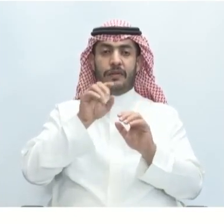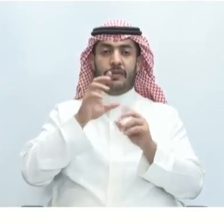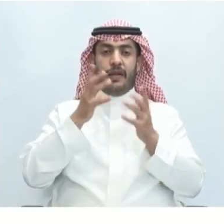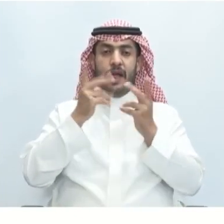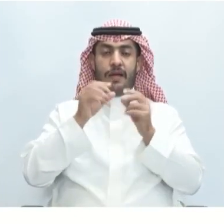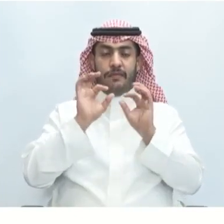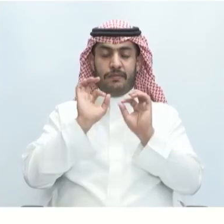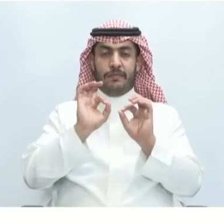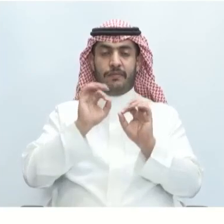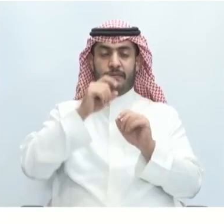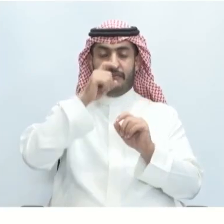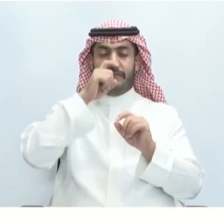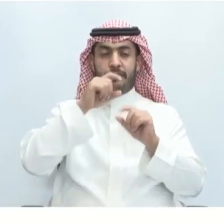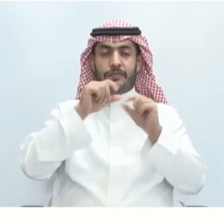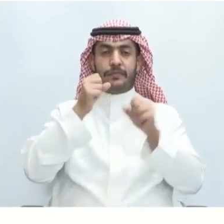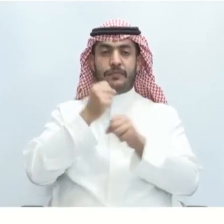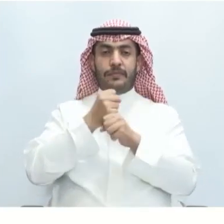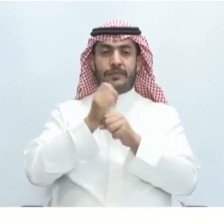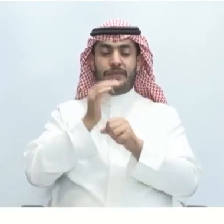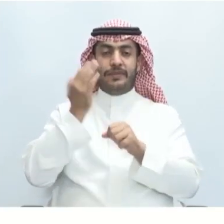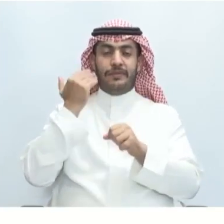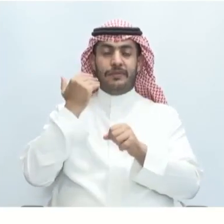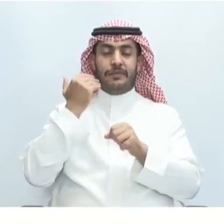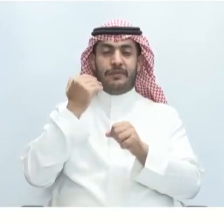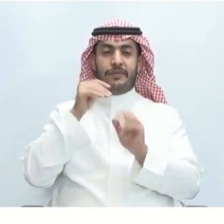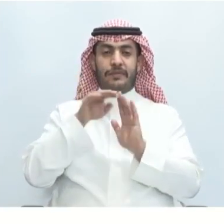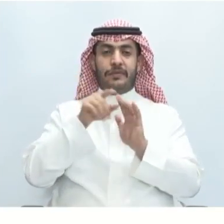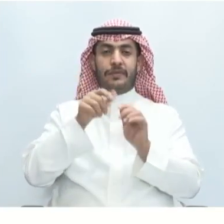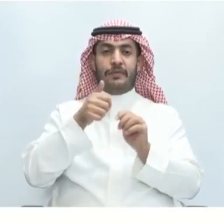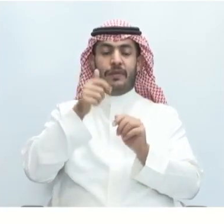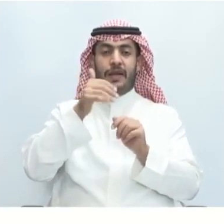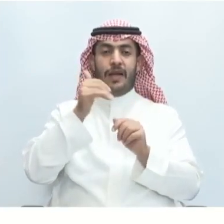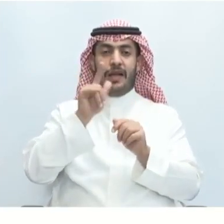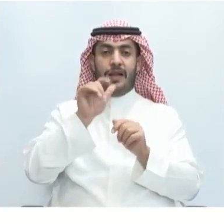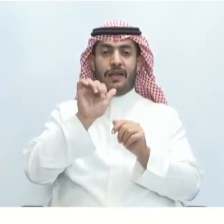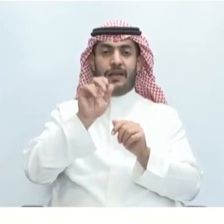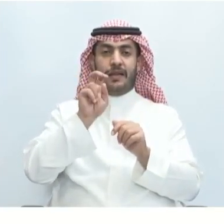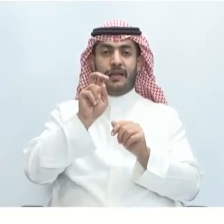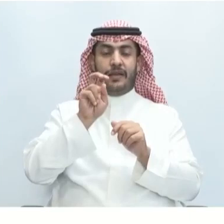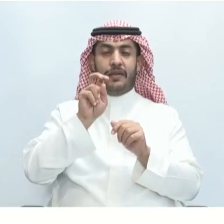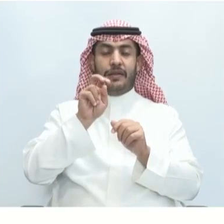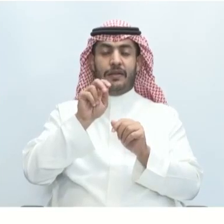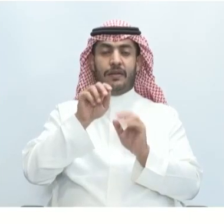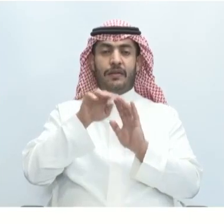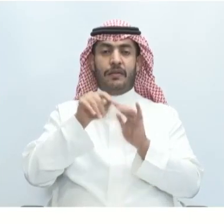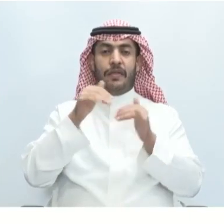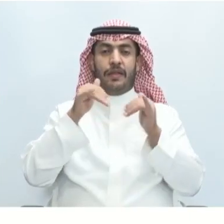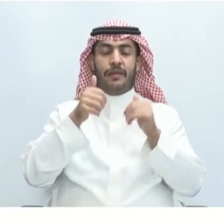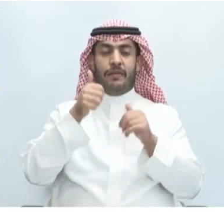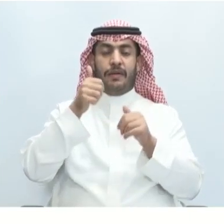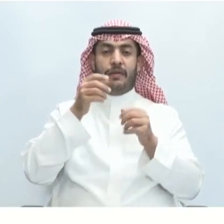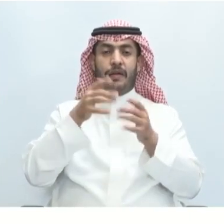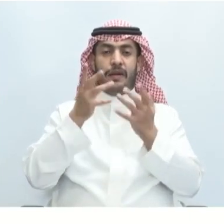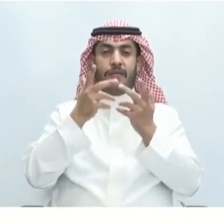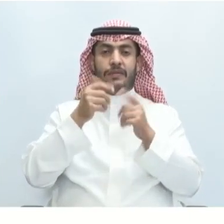ارقام صحيحه اذا لابد ان نعمل كما عملنا سابقا على ان نجعل الخليه لاداه لا تظهر